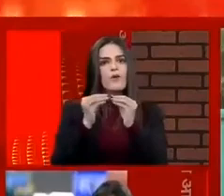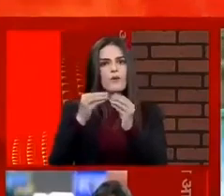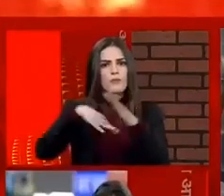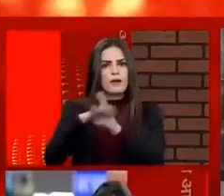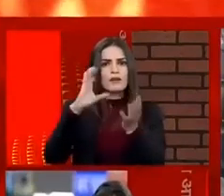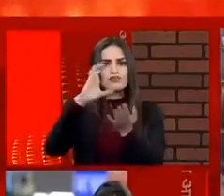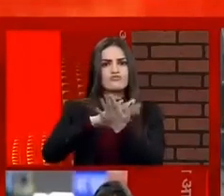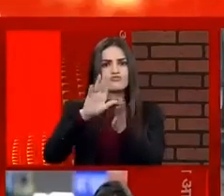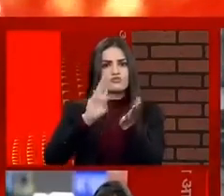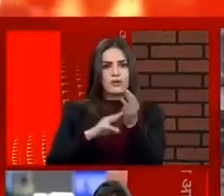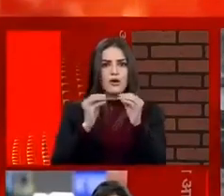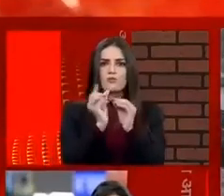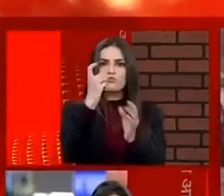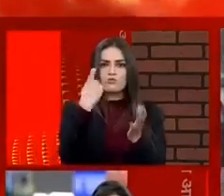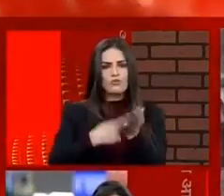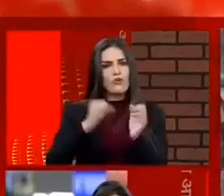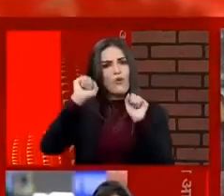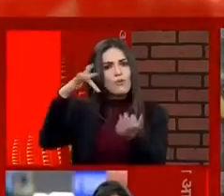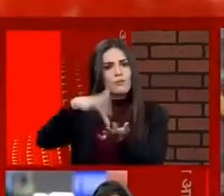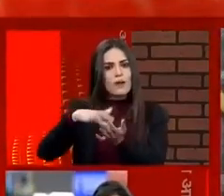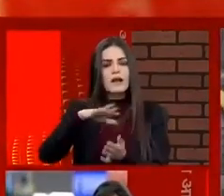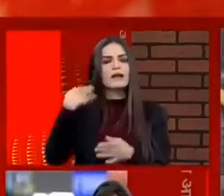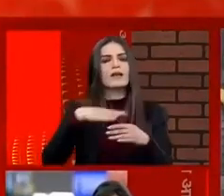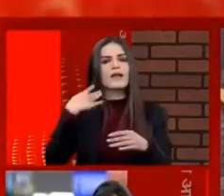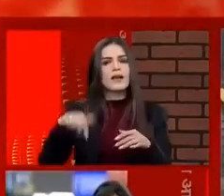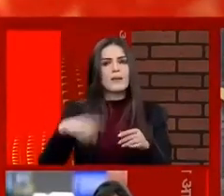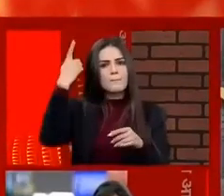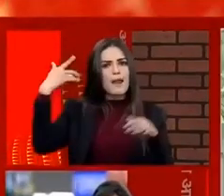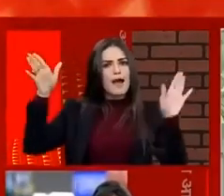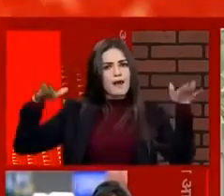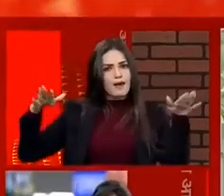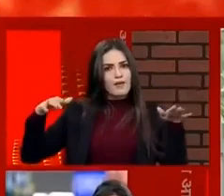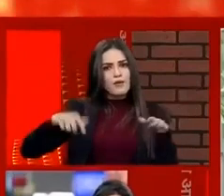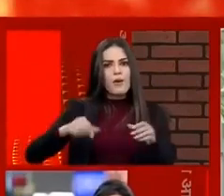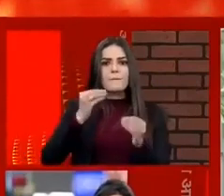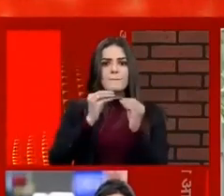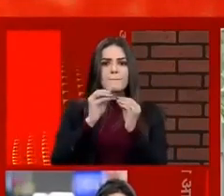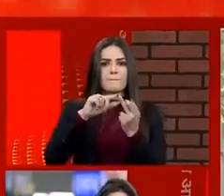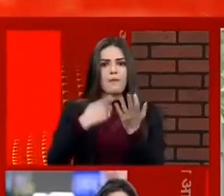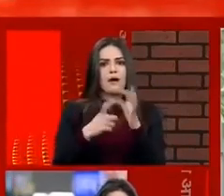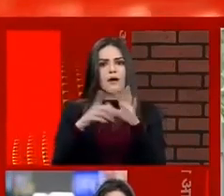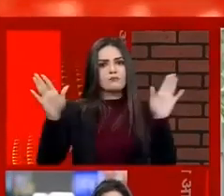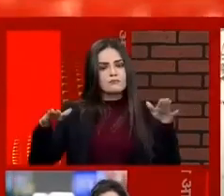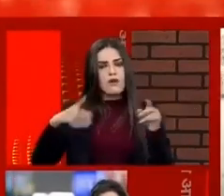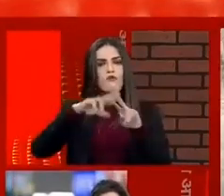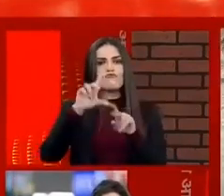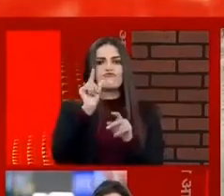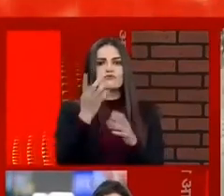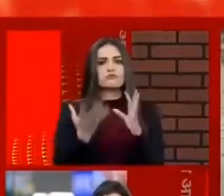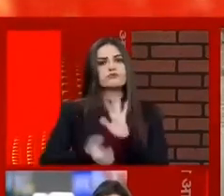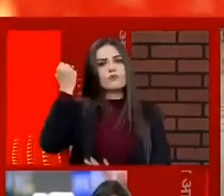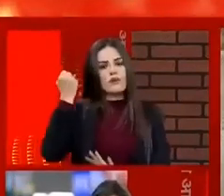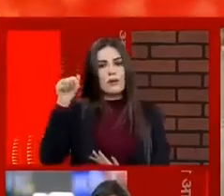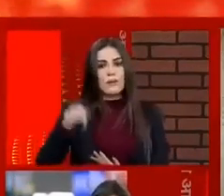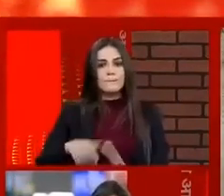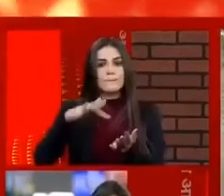के चेंबूर इलाके में मृत पाए गए कौओं में बर्ड फ्लू होने की पुष्टि हुई है। महाराष्ट्र